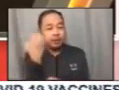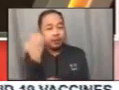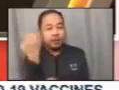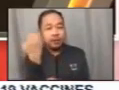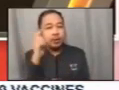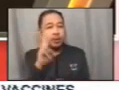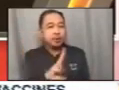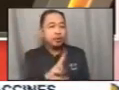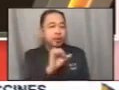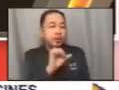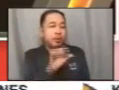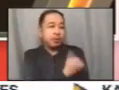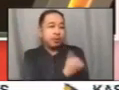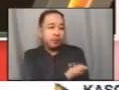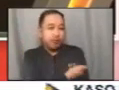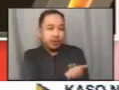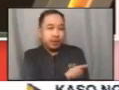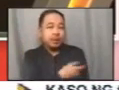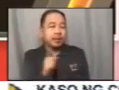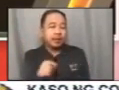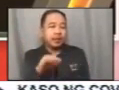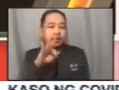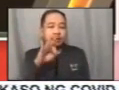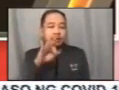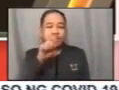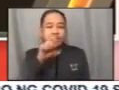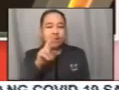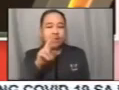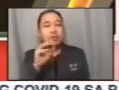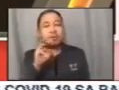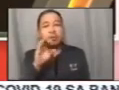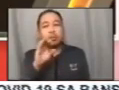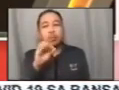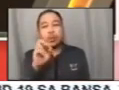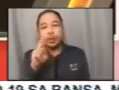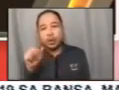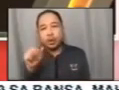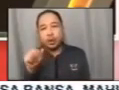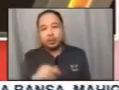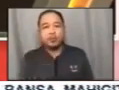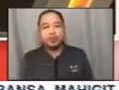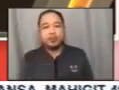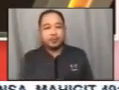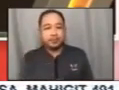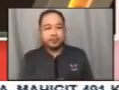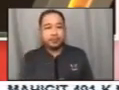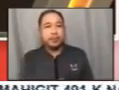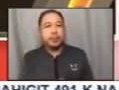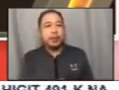binigay nila sa India para magkaroon ng node para ang manufacturing